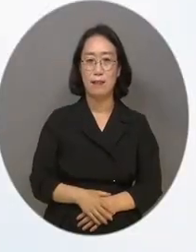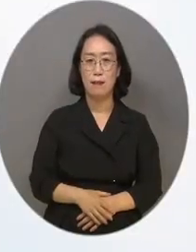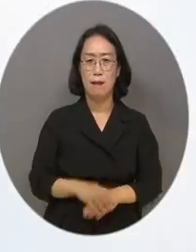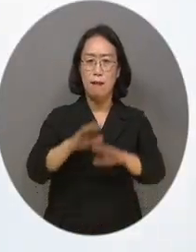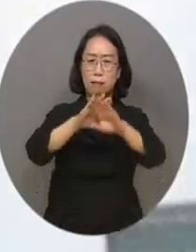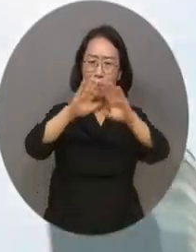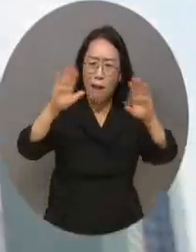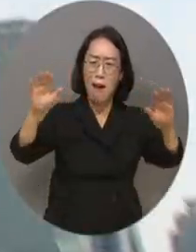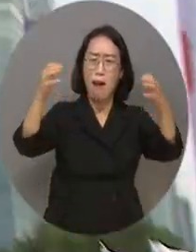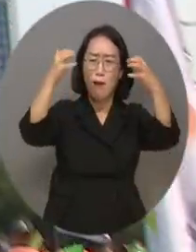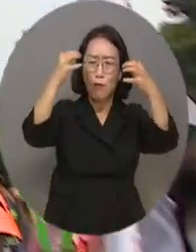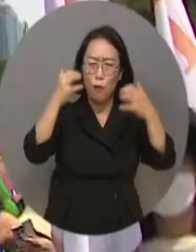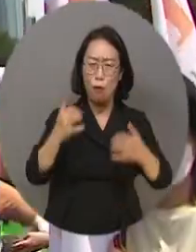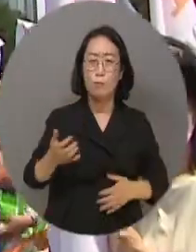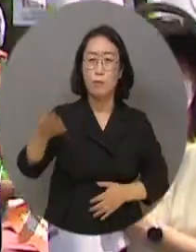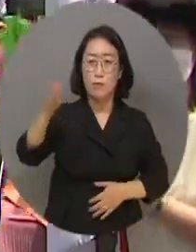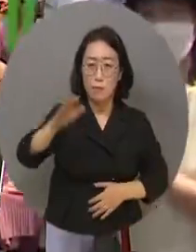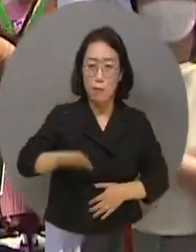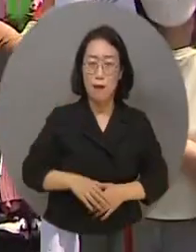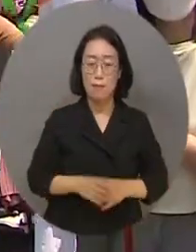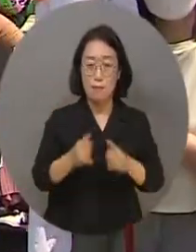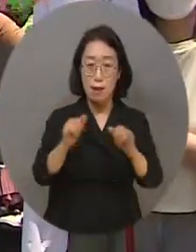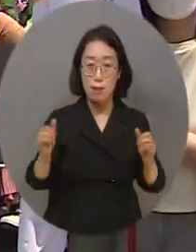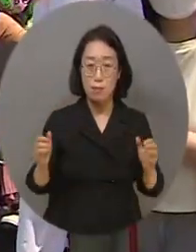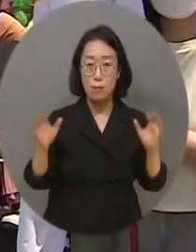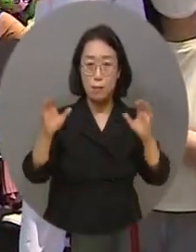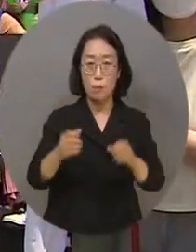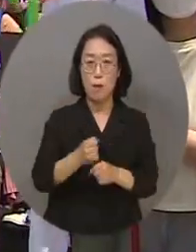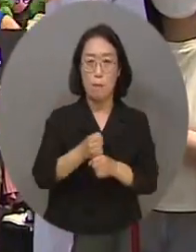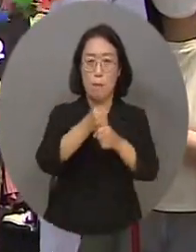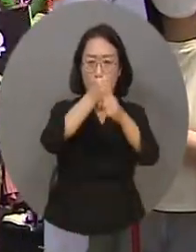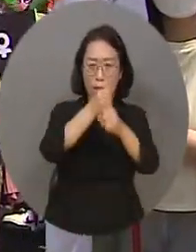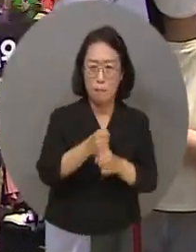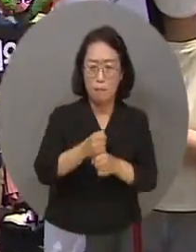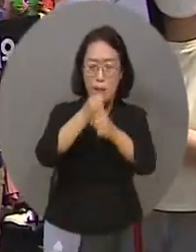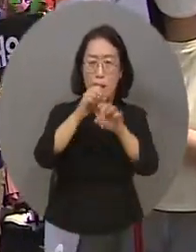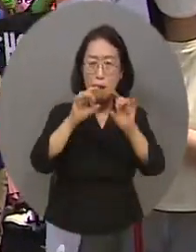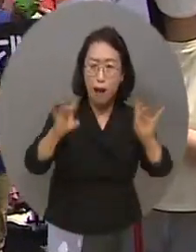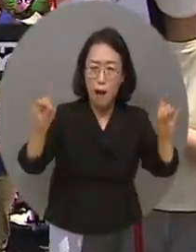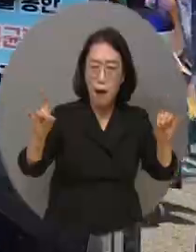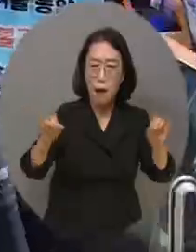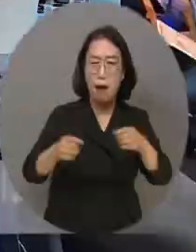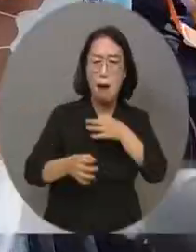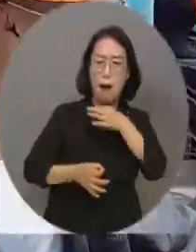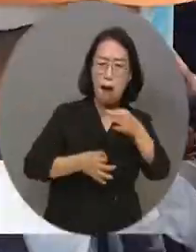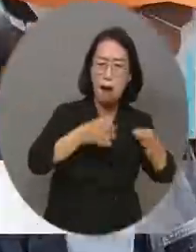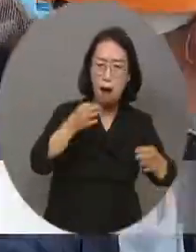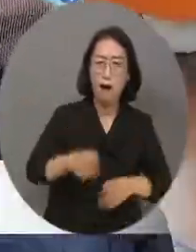한낮에 내리쬐는 무더위 속에서도 사람들이 저마다 피켓을 들고 구호를 외칩니다.